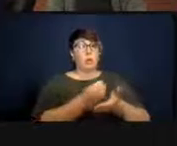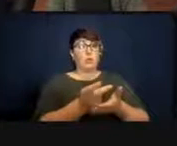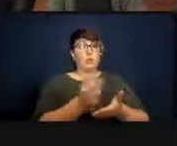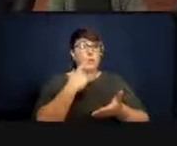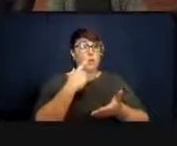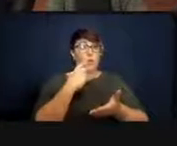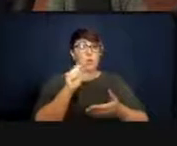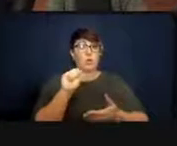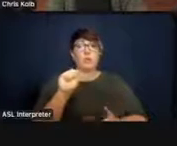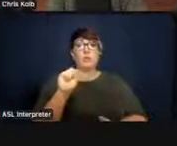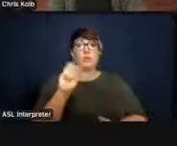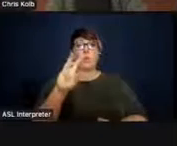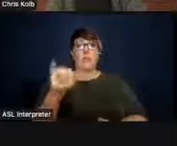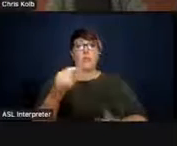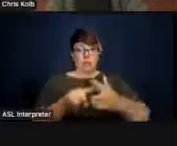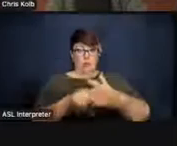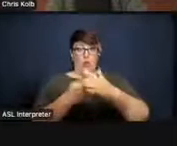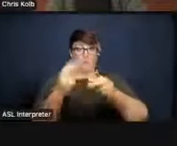سوينغ سبيس